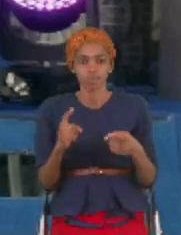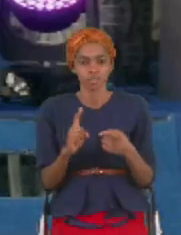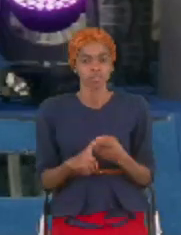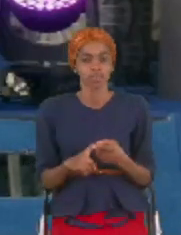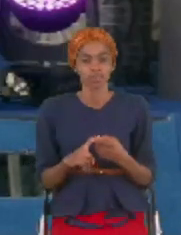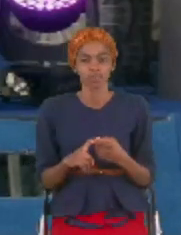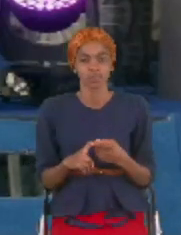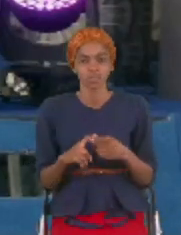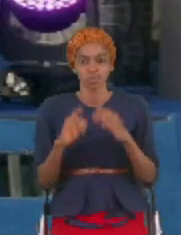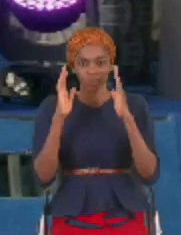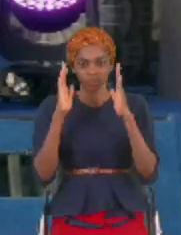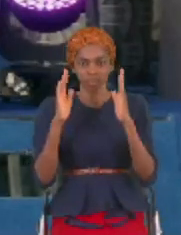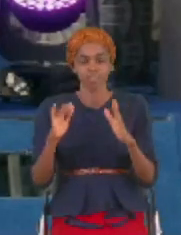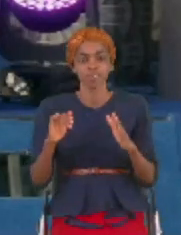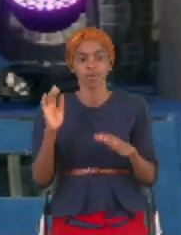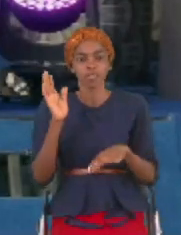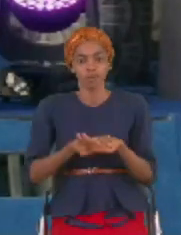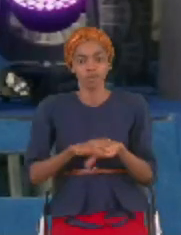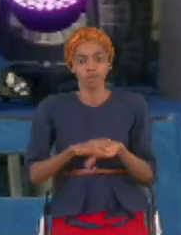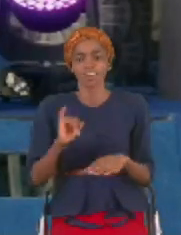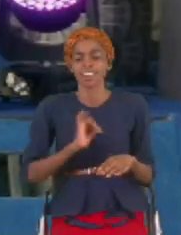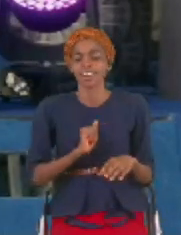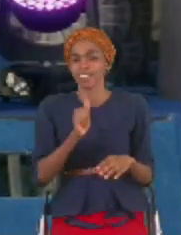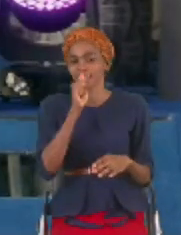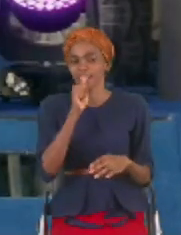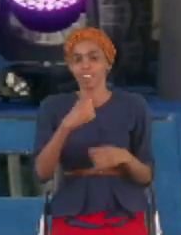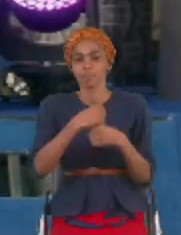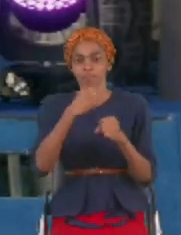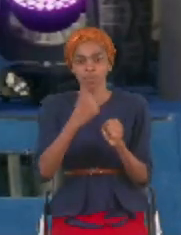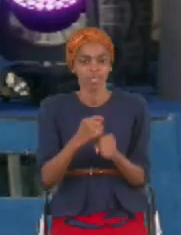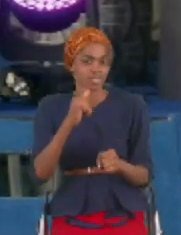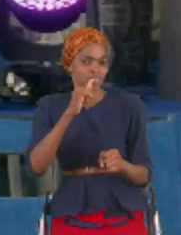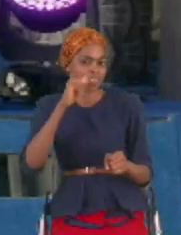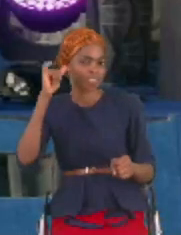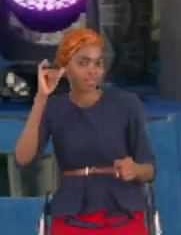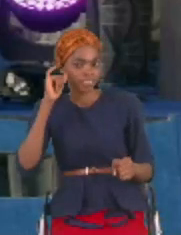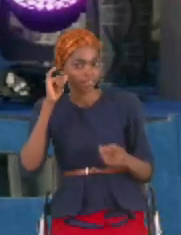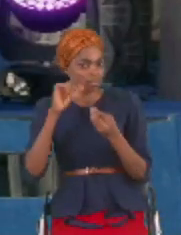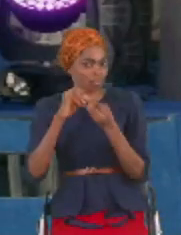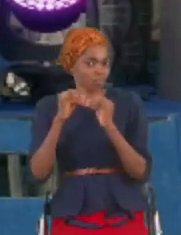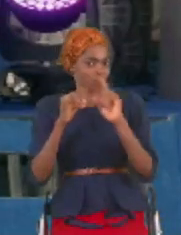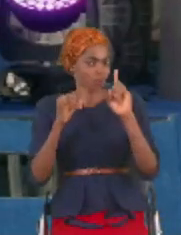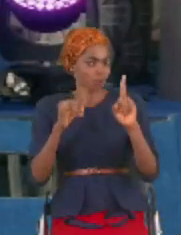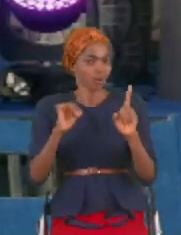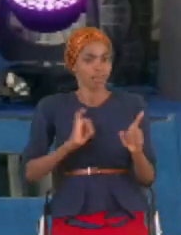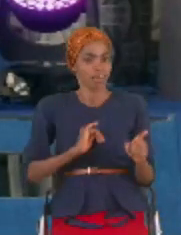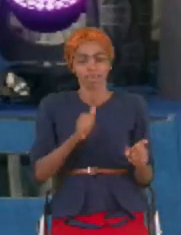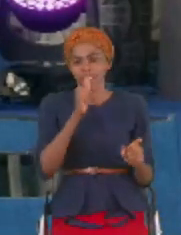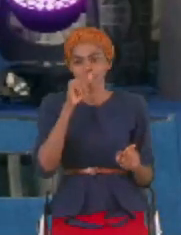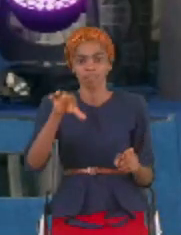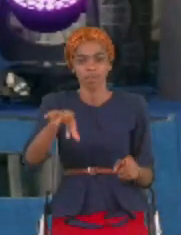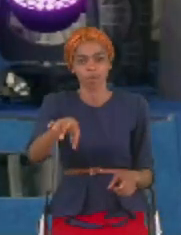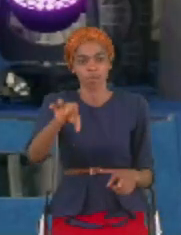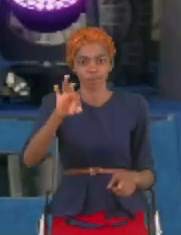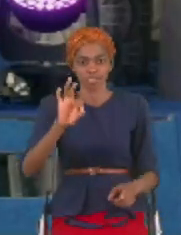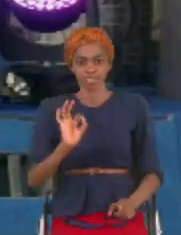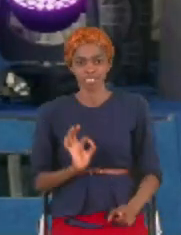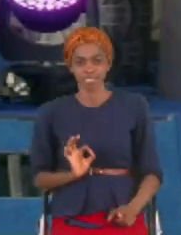concentrer sur je suis fait peur mais hier j'ai été établi